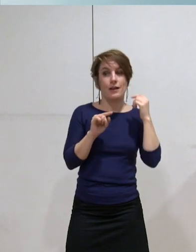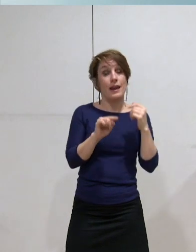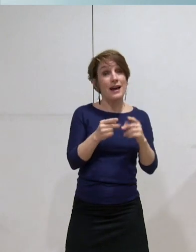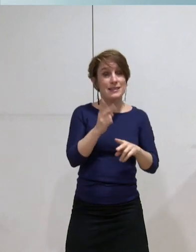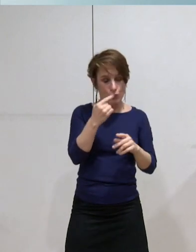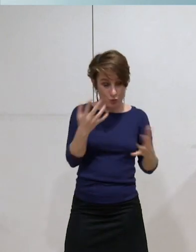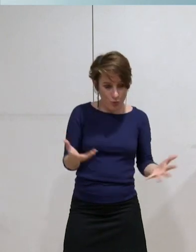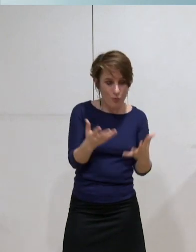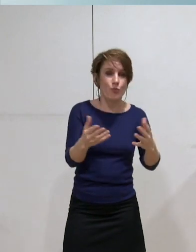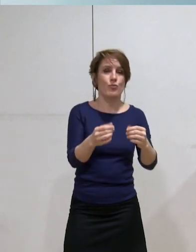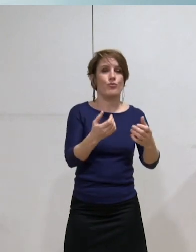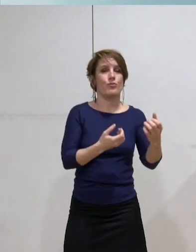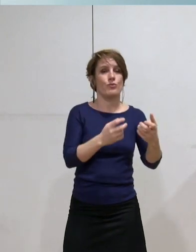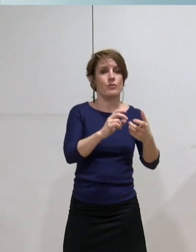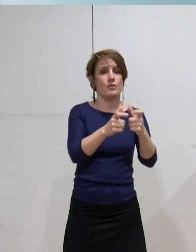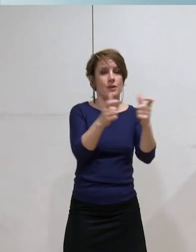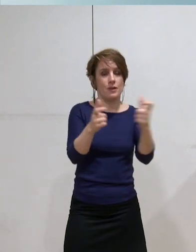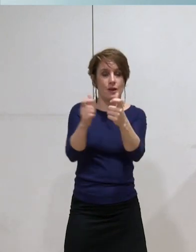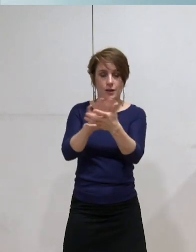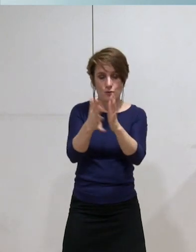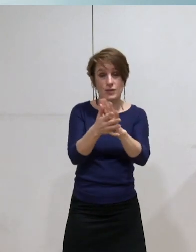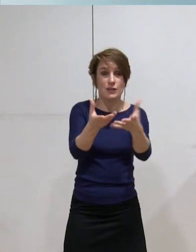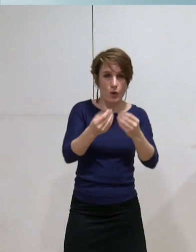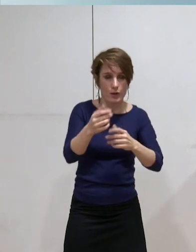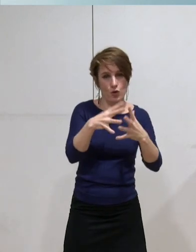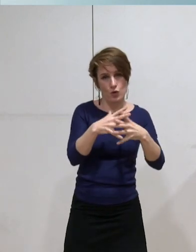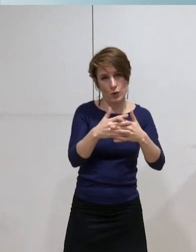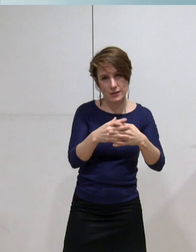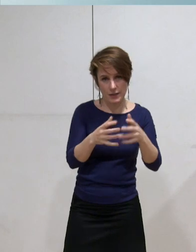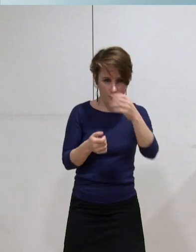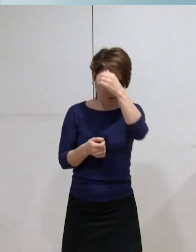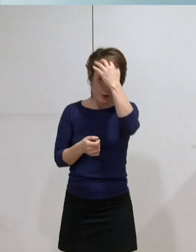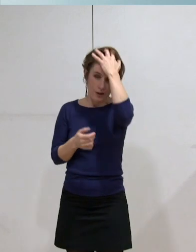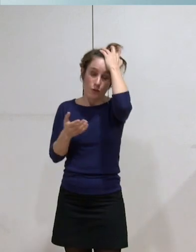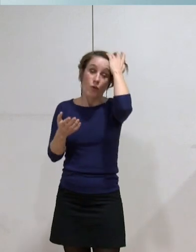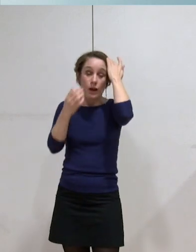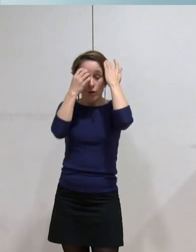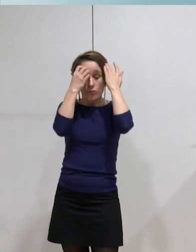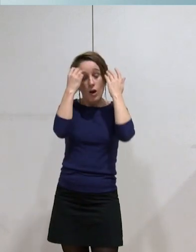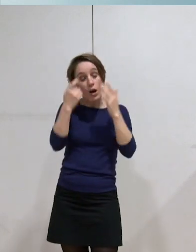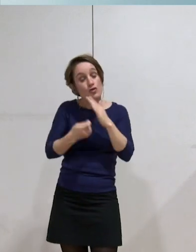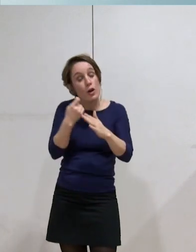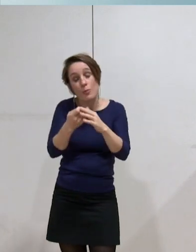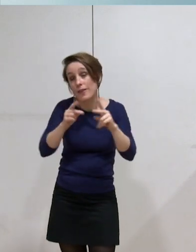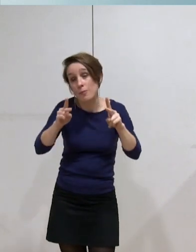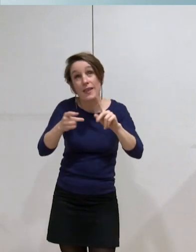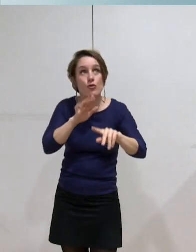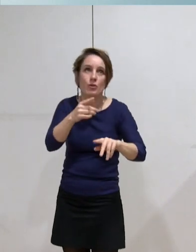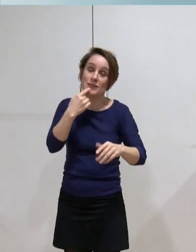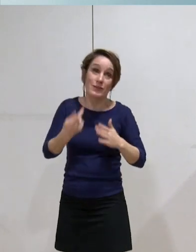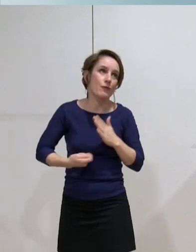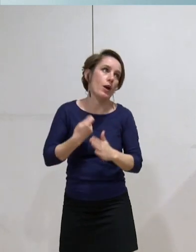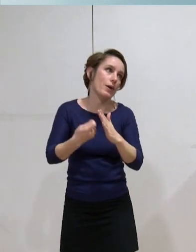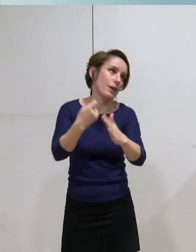loisirs et la deuxième chose c'était d'amener de la transparence je redis la pédagogie c'est l'art de la répétition sans nul doute que quand nous sommes